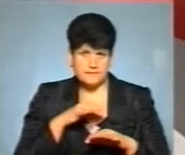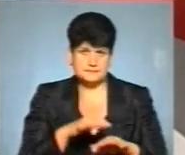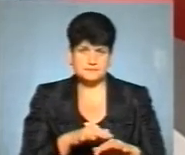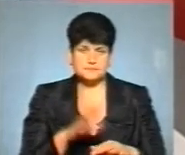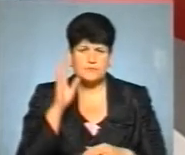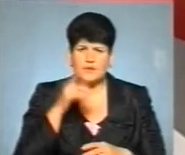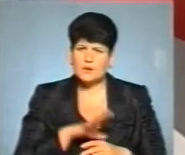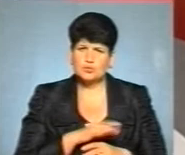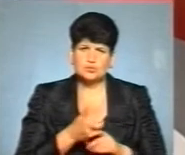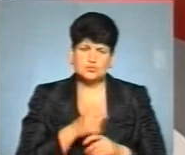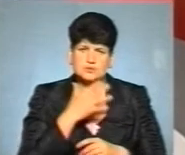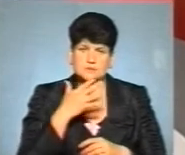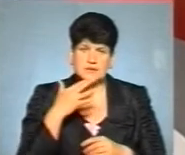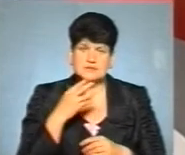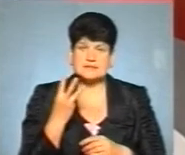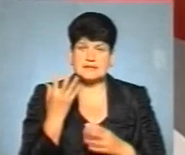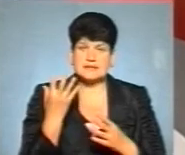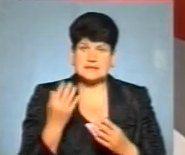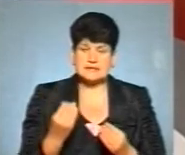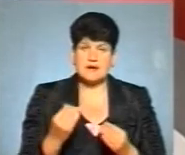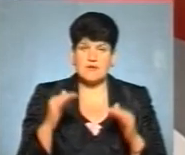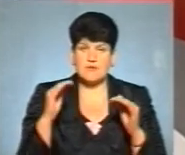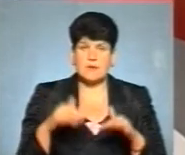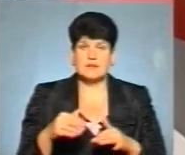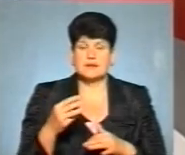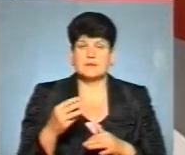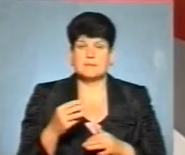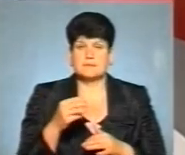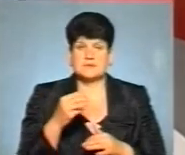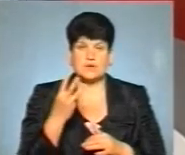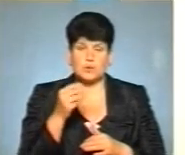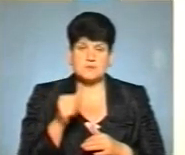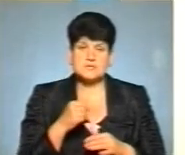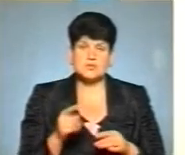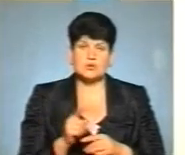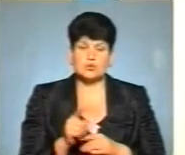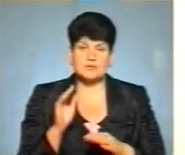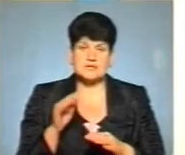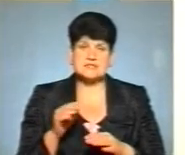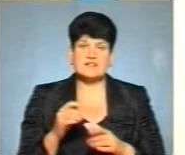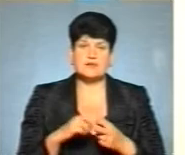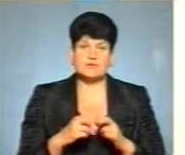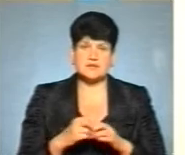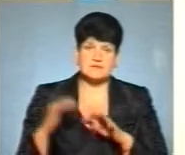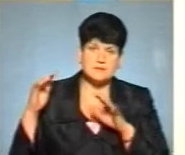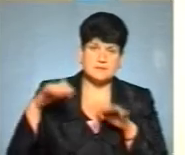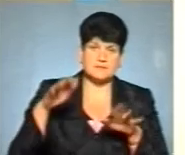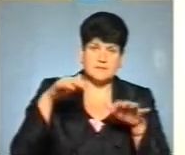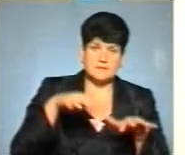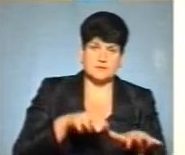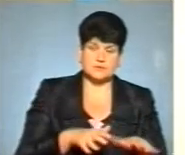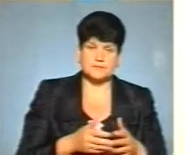було надзвичайно багато. Ну, це за 3 дні впала трьохмісячна норма води. І з Івано-Франківська ця хвиля збільшувалася тільки до нас, з Івано-Франківської